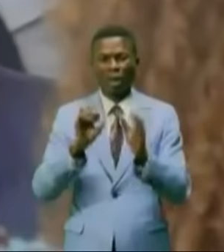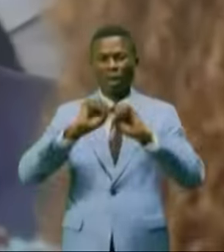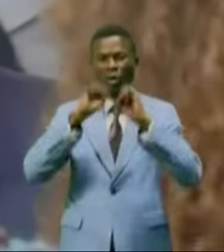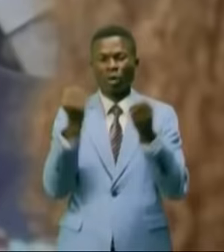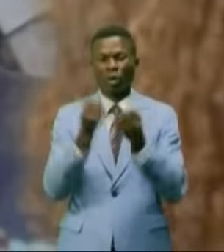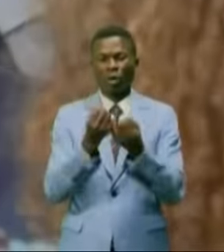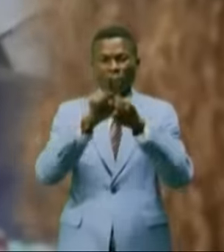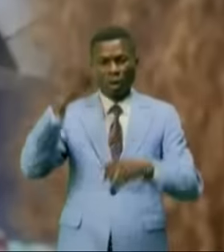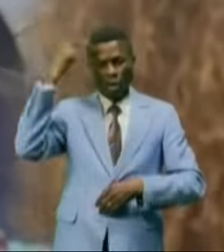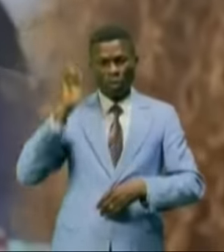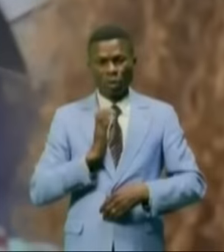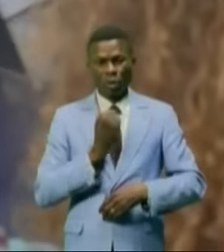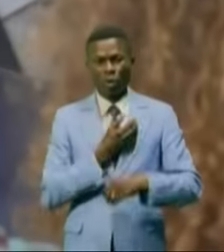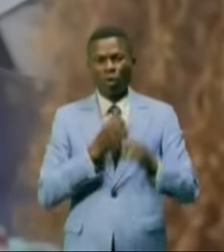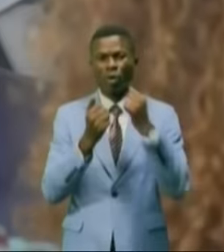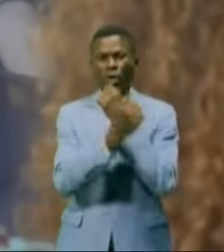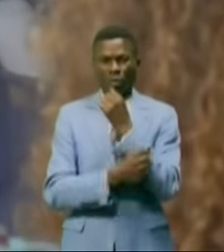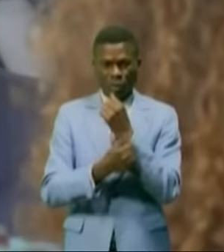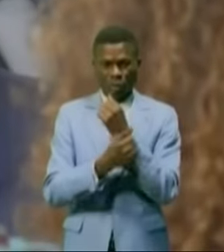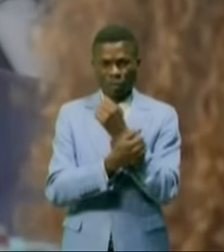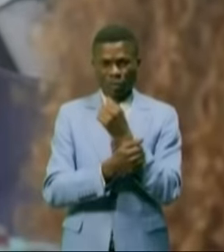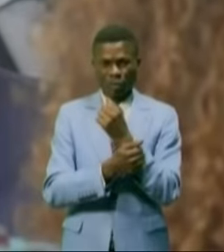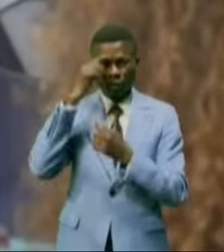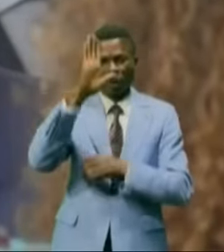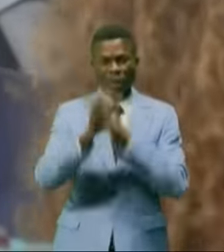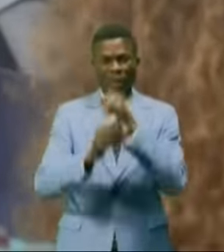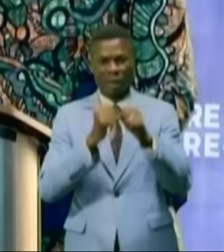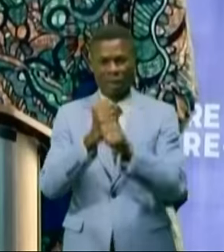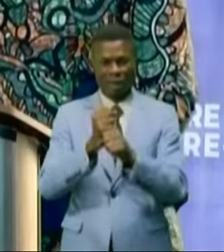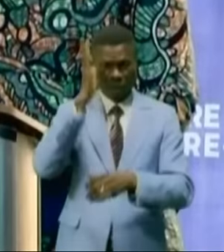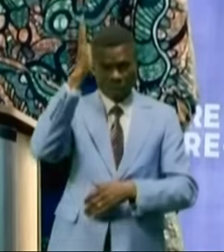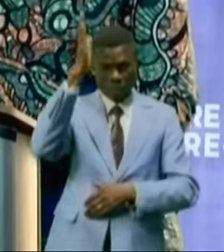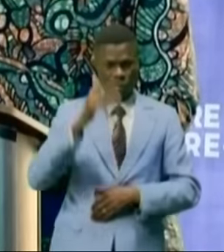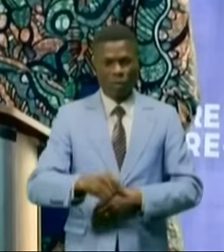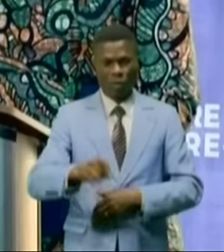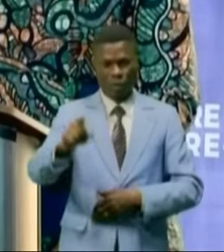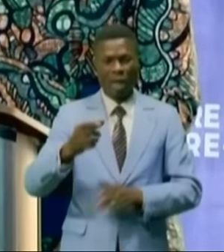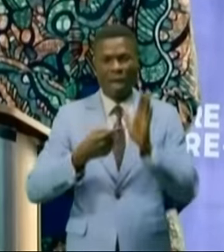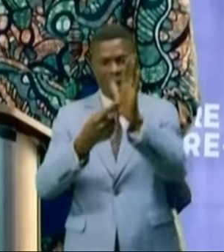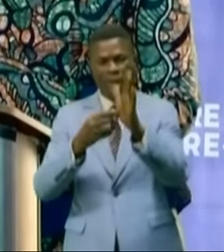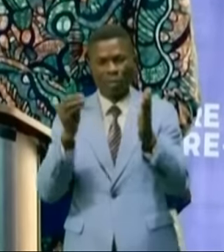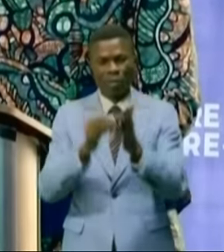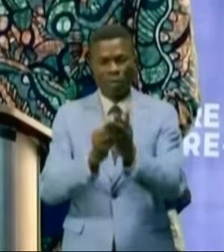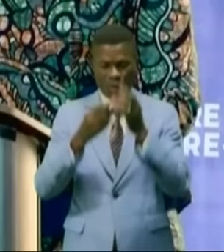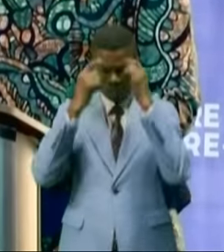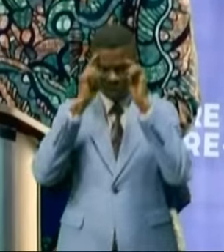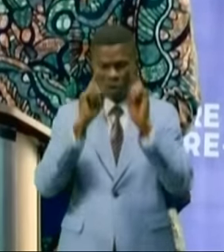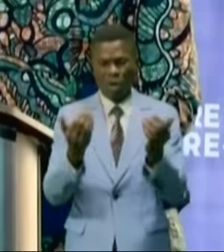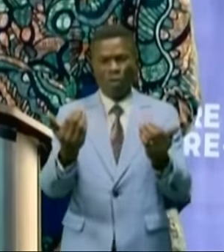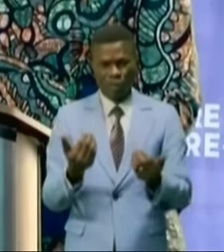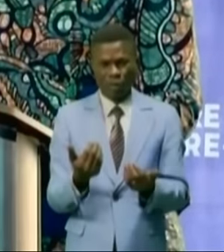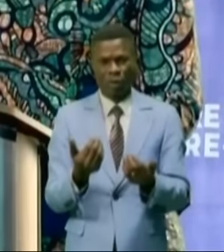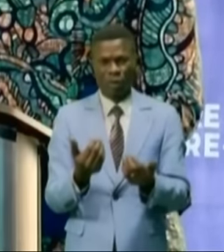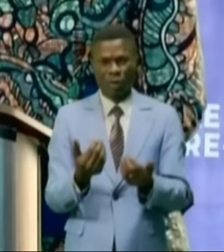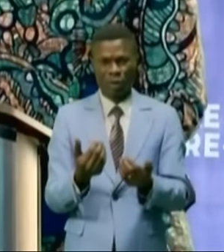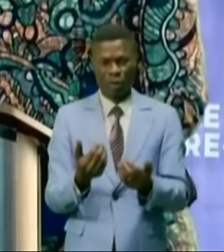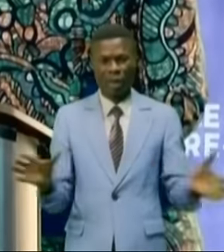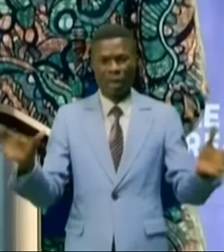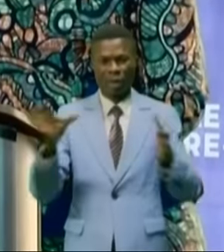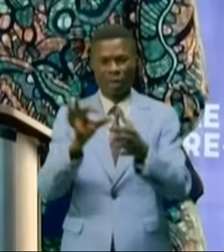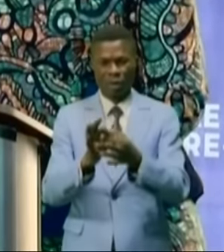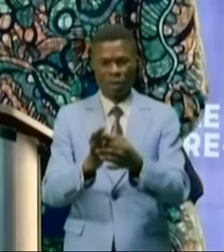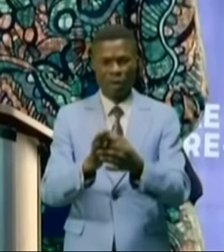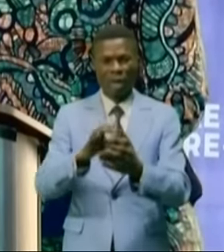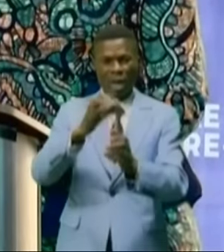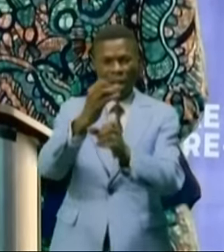et politique de notre pays pour les 5 prochaines années. Il traduit notre ferme volonté de consolider les